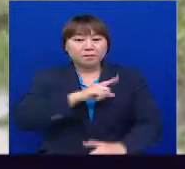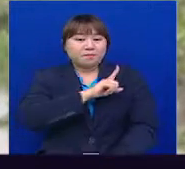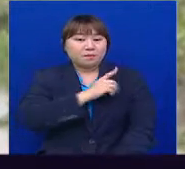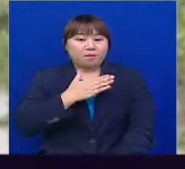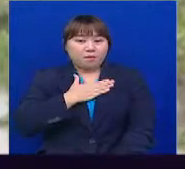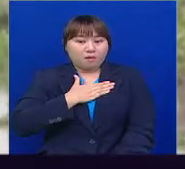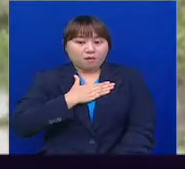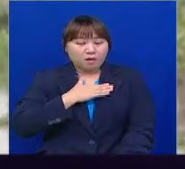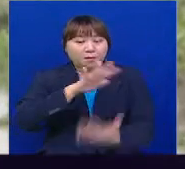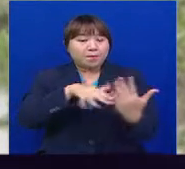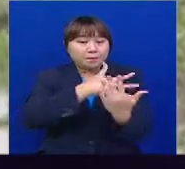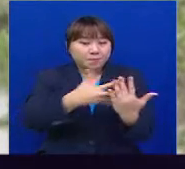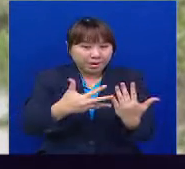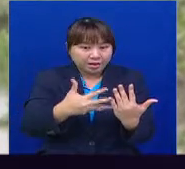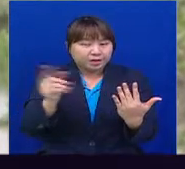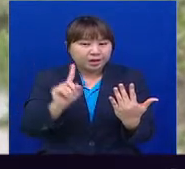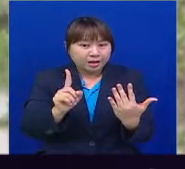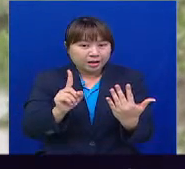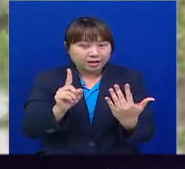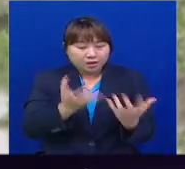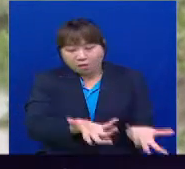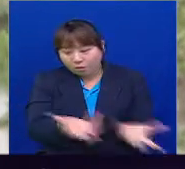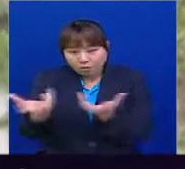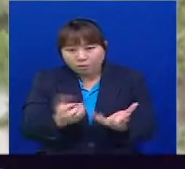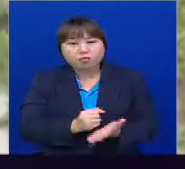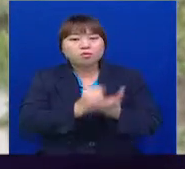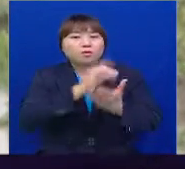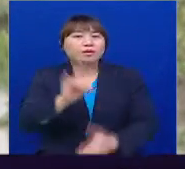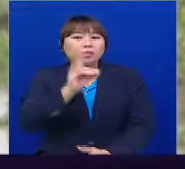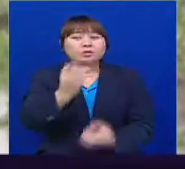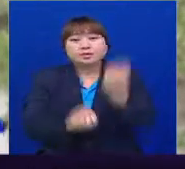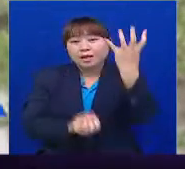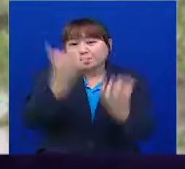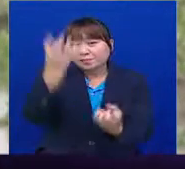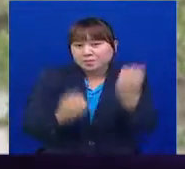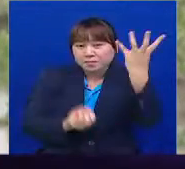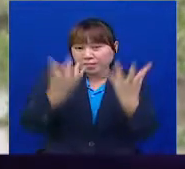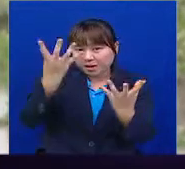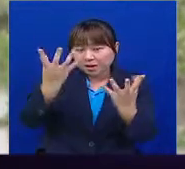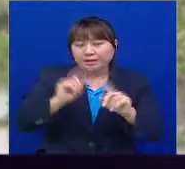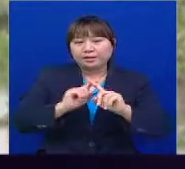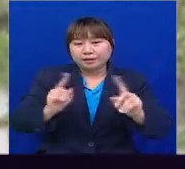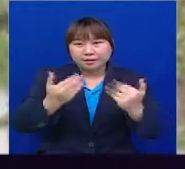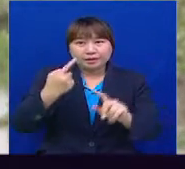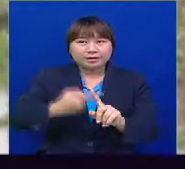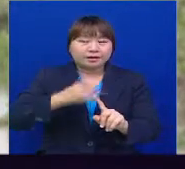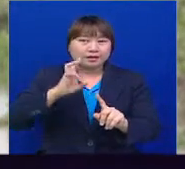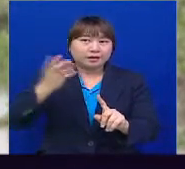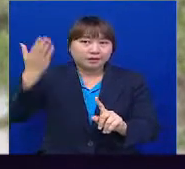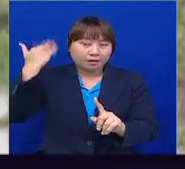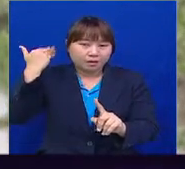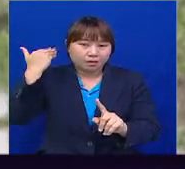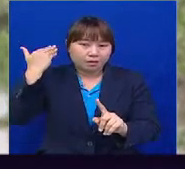ชื่อตามแผนเนี่ยก็บอกว่าเป็นการอพยพและการช่วยเหลือสัตว์ป่าอันนี้พอจากกรกฎาคมที่ผ่านม